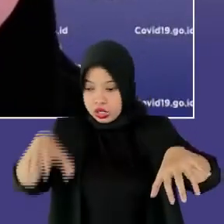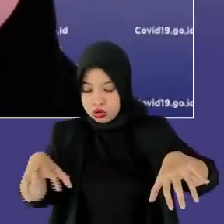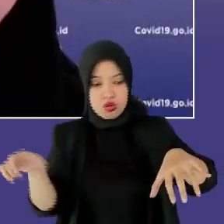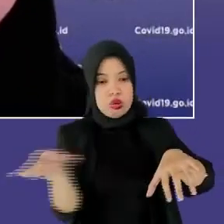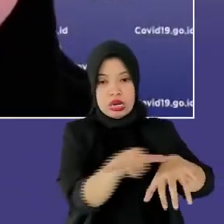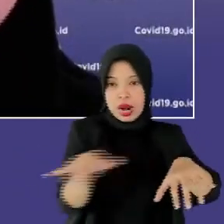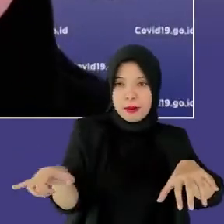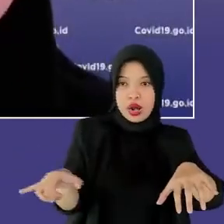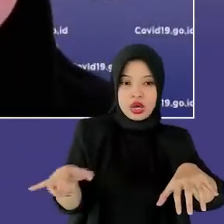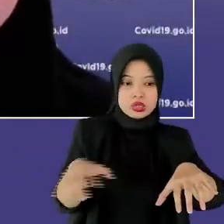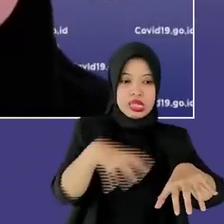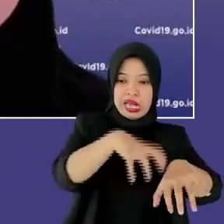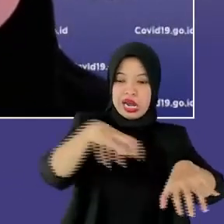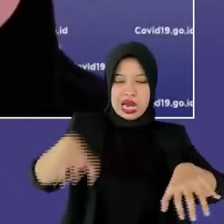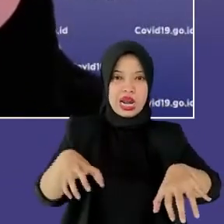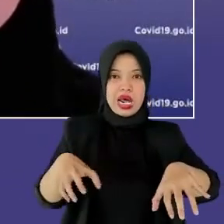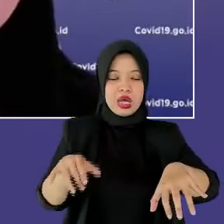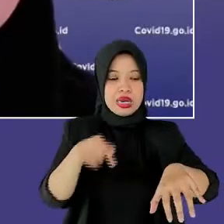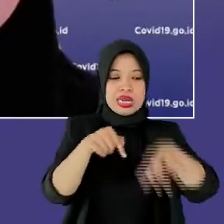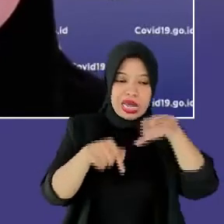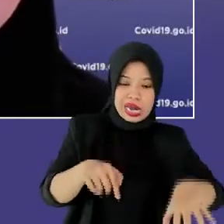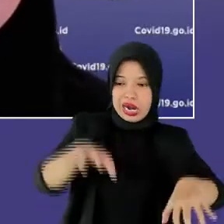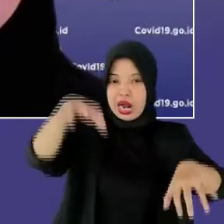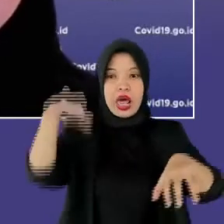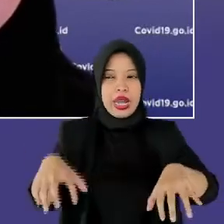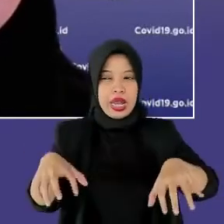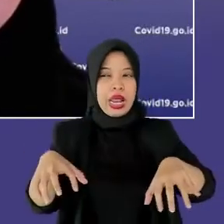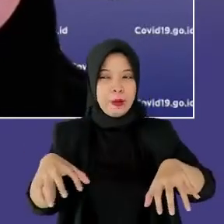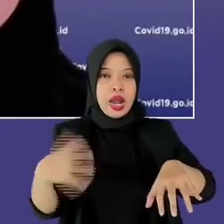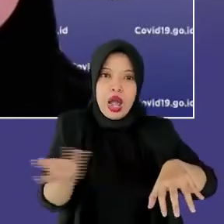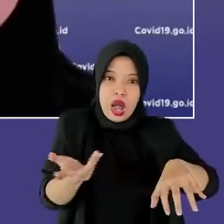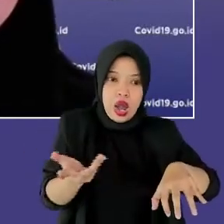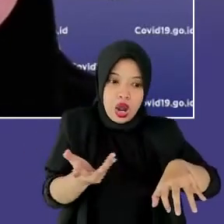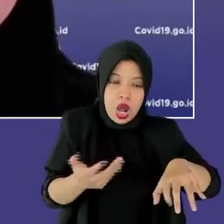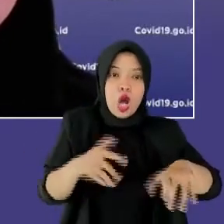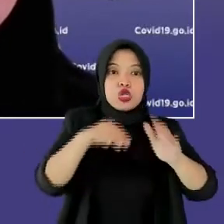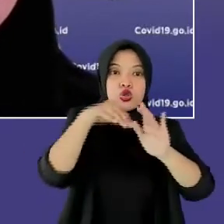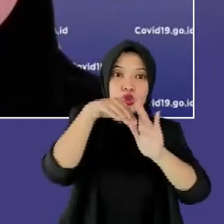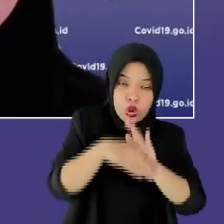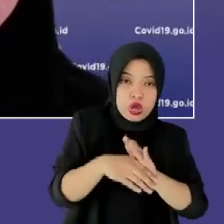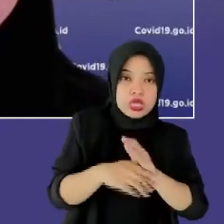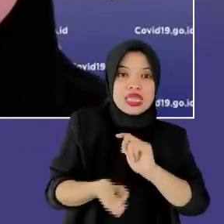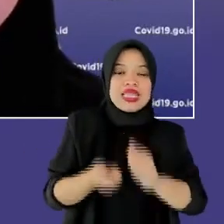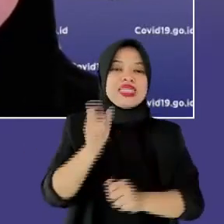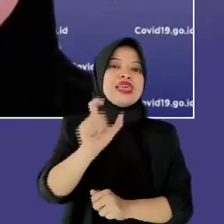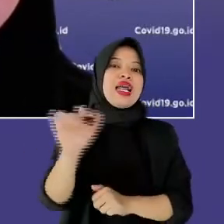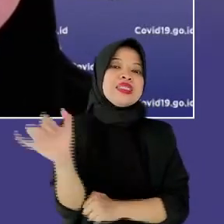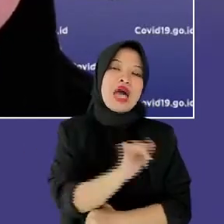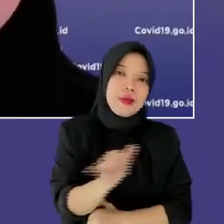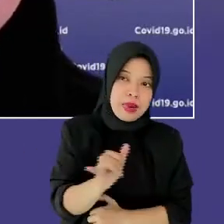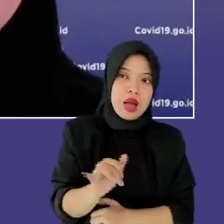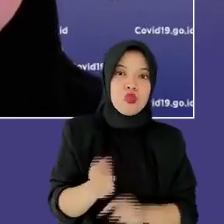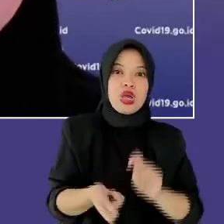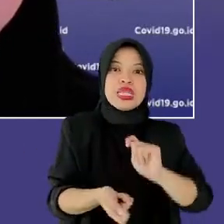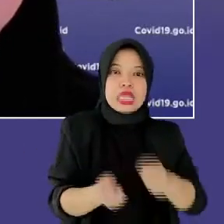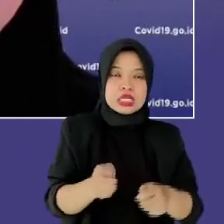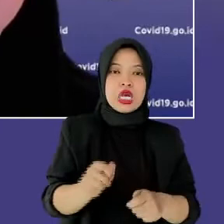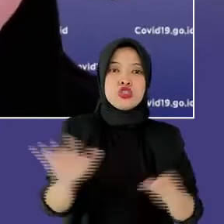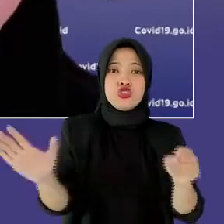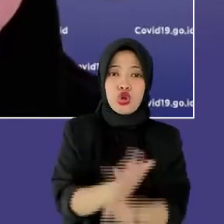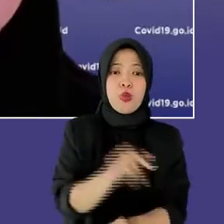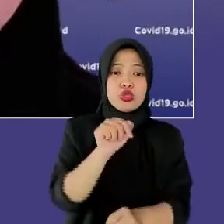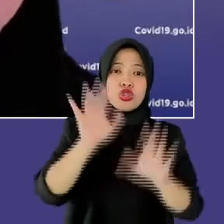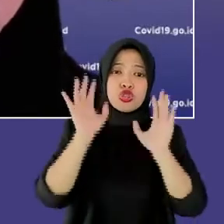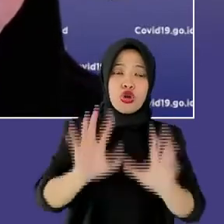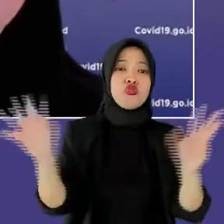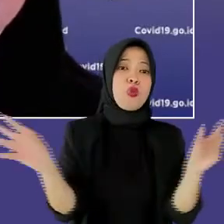juga, kita gak membandingkan dengan daerah yang lain. Jadi sebetulnya kalau dia naik atau turun dengan cara tes yang sama, misalnya jumlah tesnya memang cuma bisa segitu misalkan